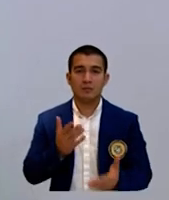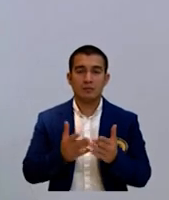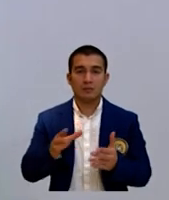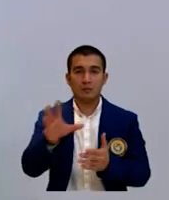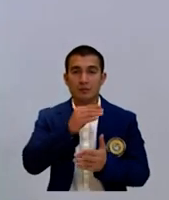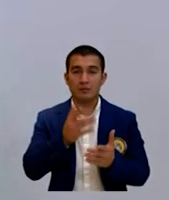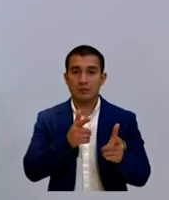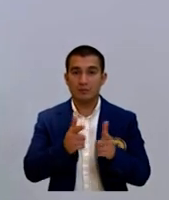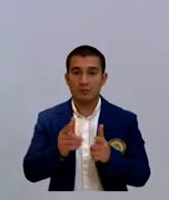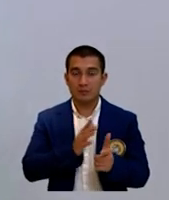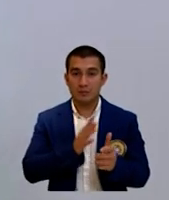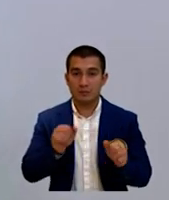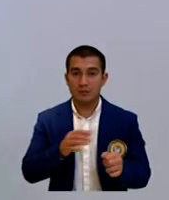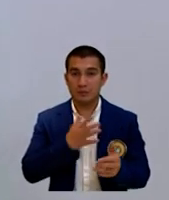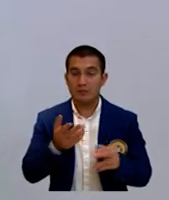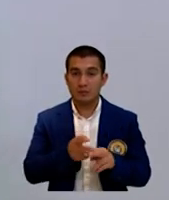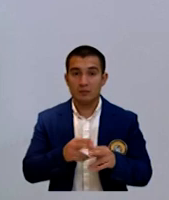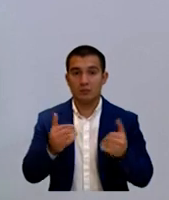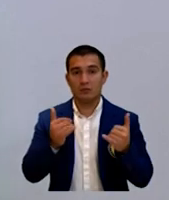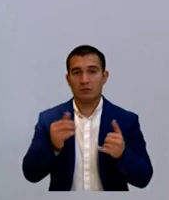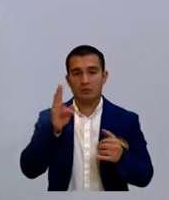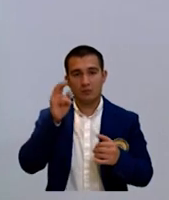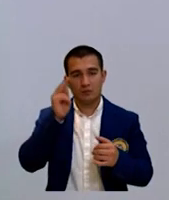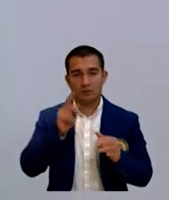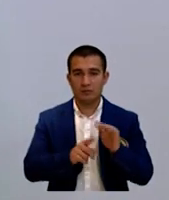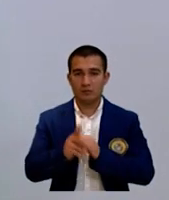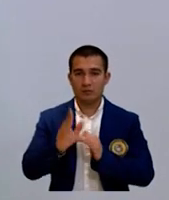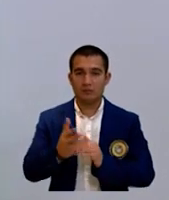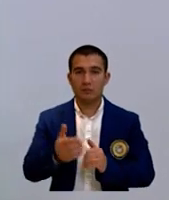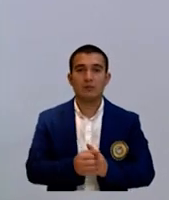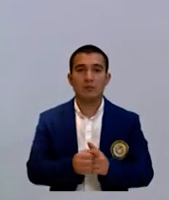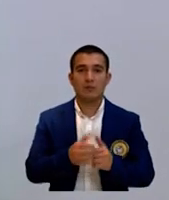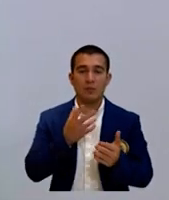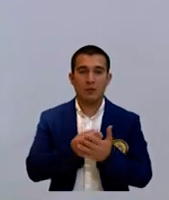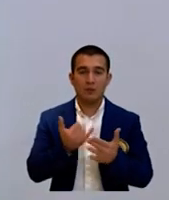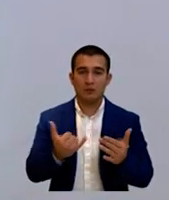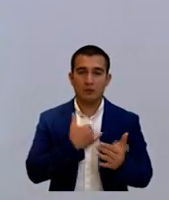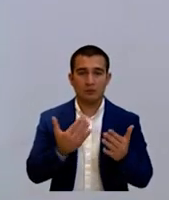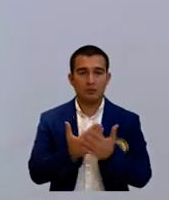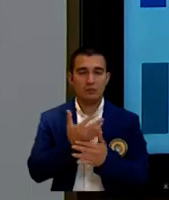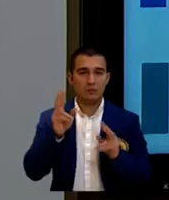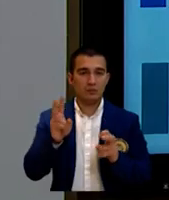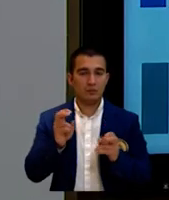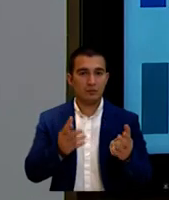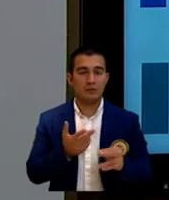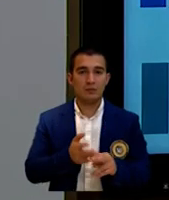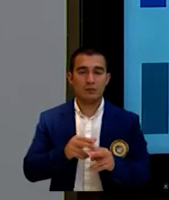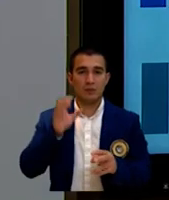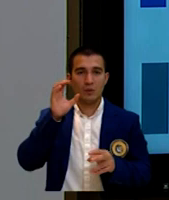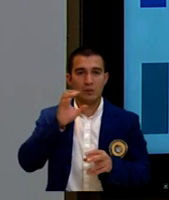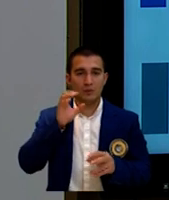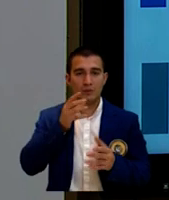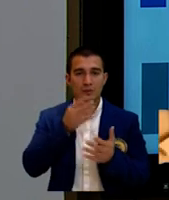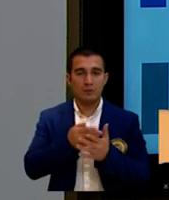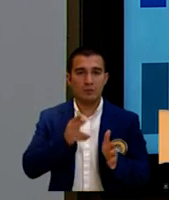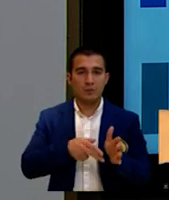o'quv qurollaringiz tayyor bo'lsa, yangi mashg'ulotni boshlaymiz. Bugungi yangi mavzu O'zbekiston temir